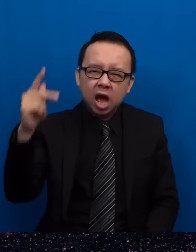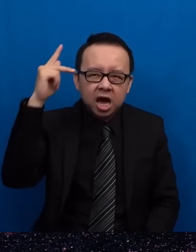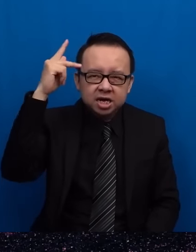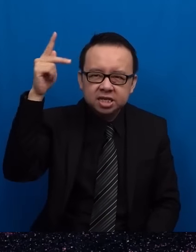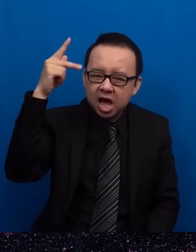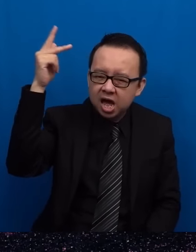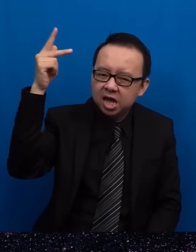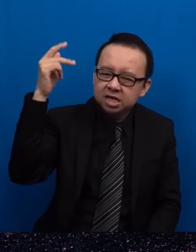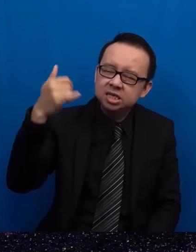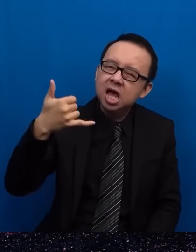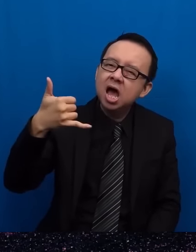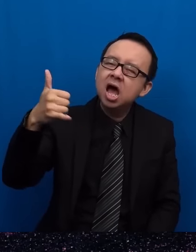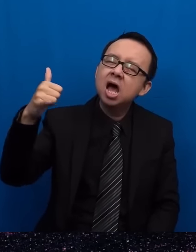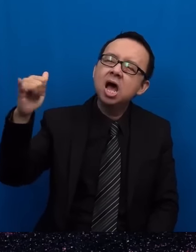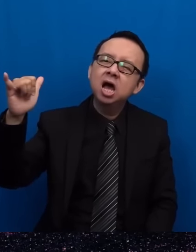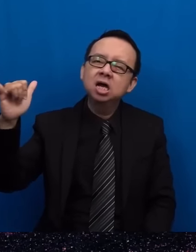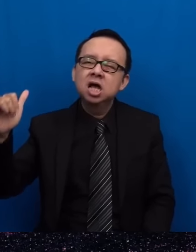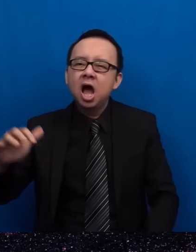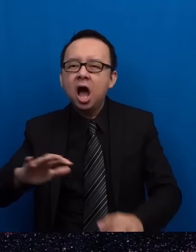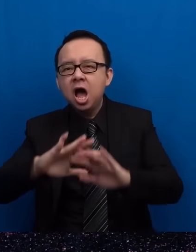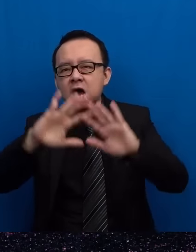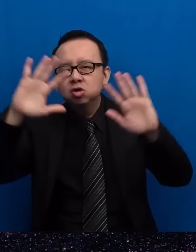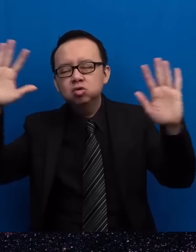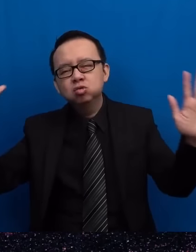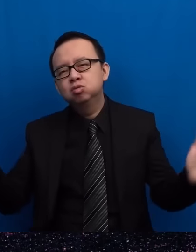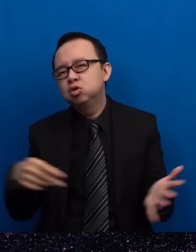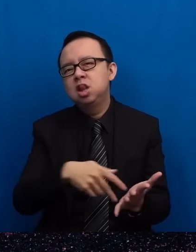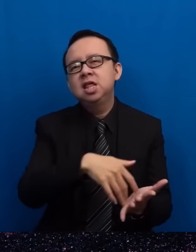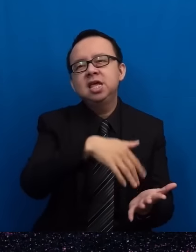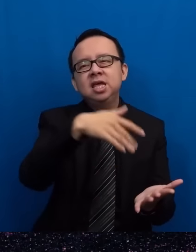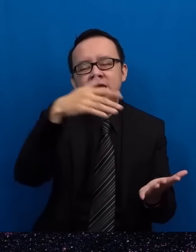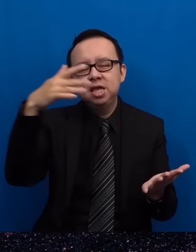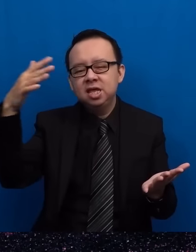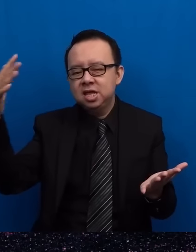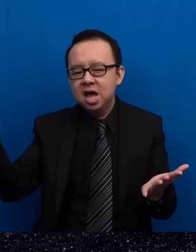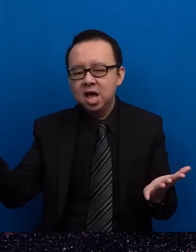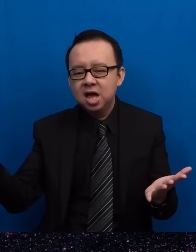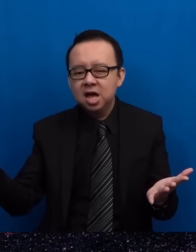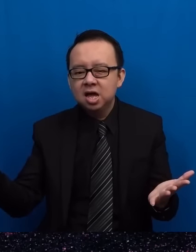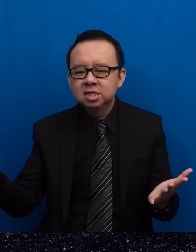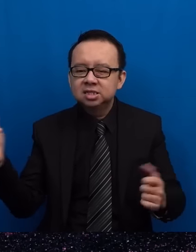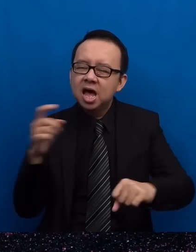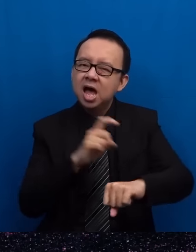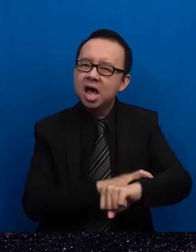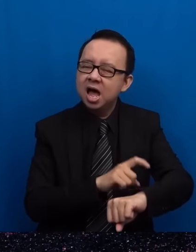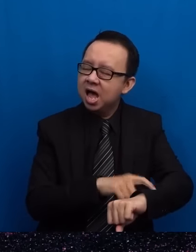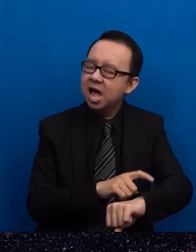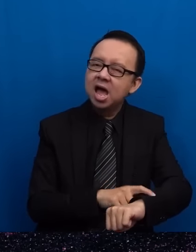suatu karya yang agung mulia.